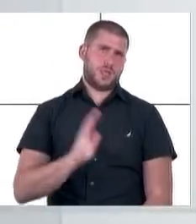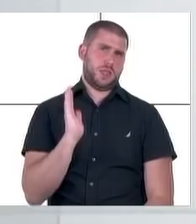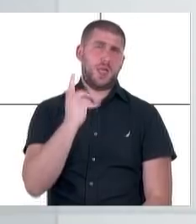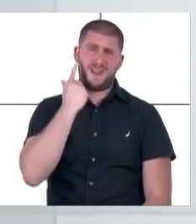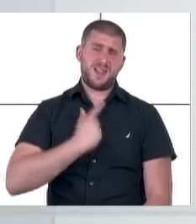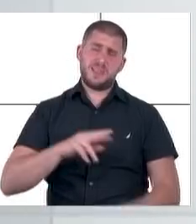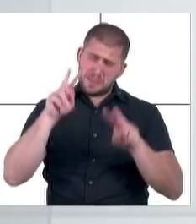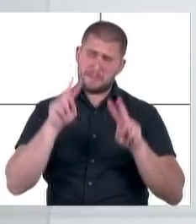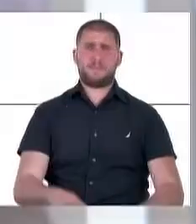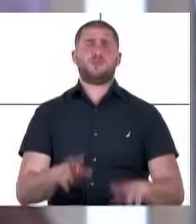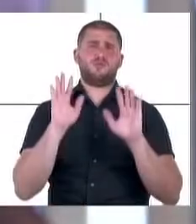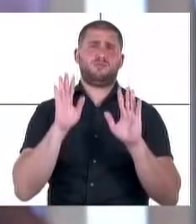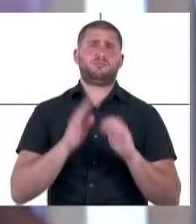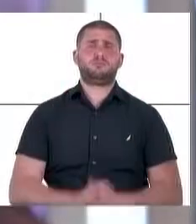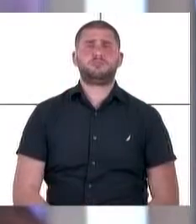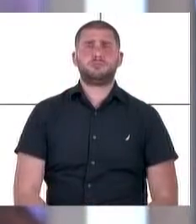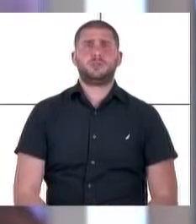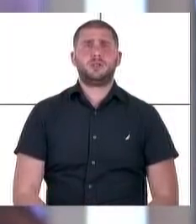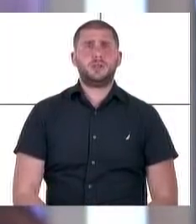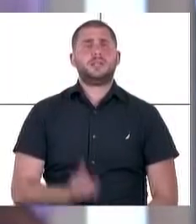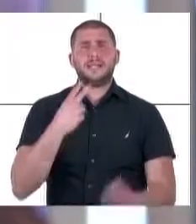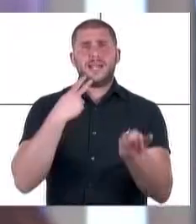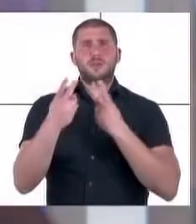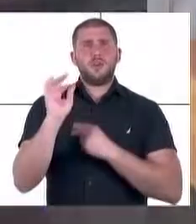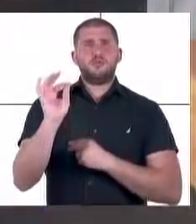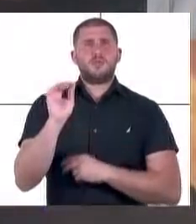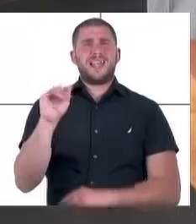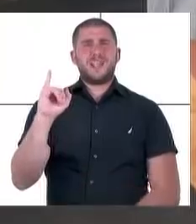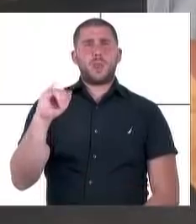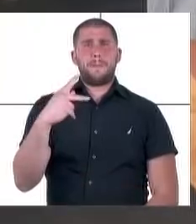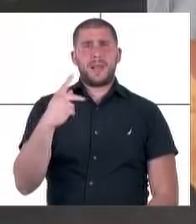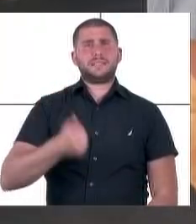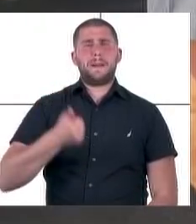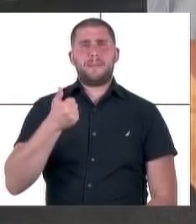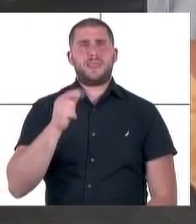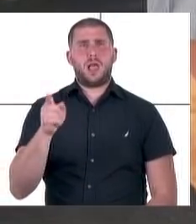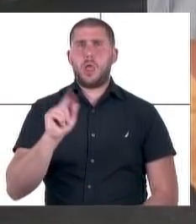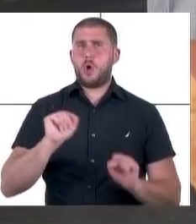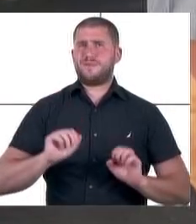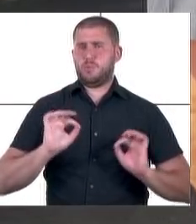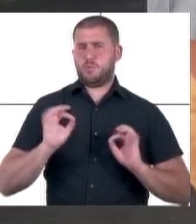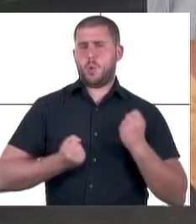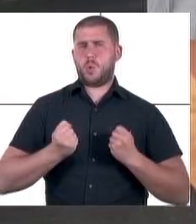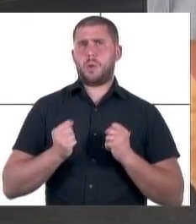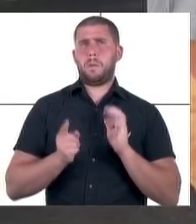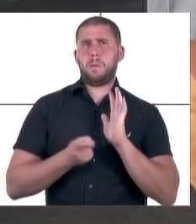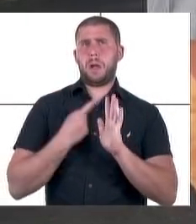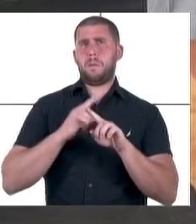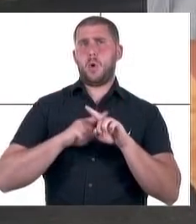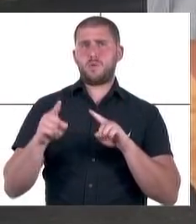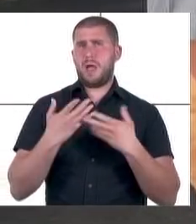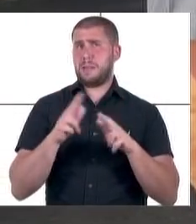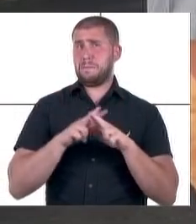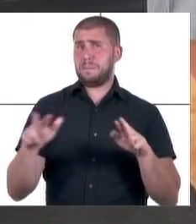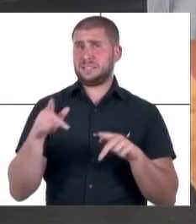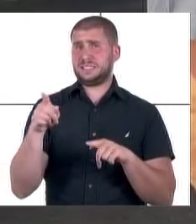עבריינית פרופר. וזו תגובתו של תפסר משנה יהודה פרץ, מנהל התחנה. לא שוטפים את הרכב שלי יותר מפעם בחודש, ואין מצב